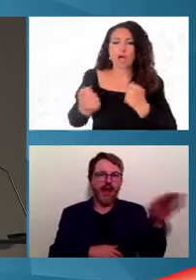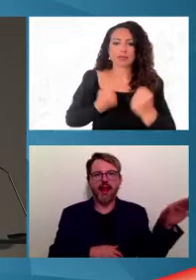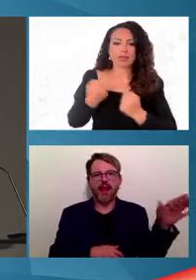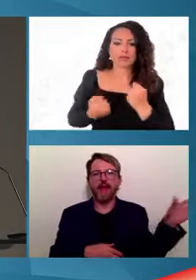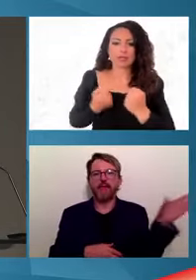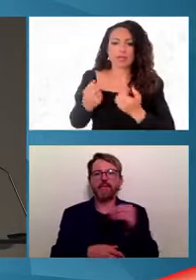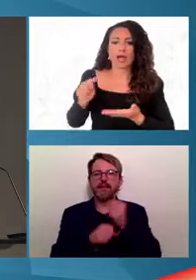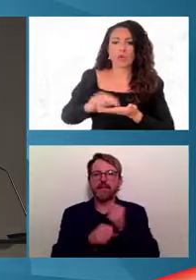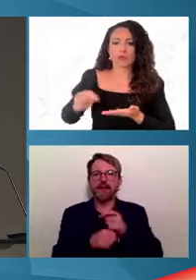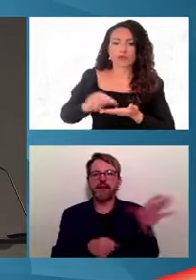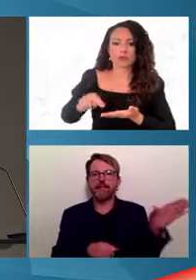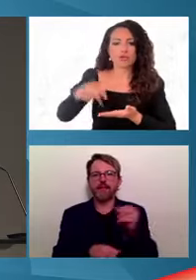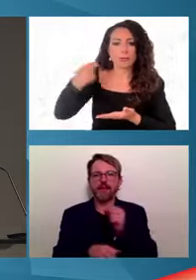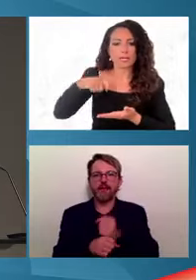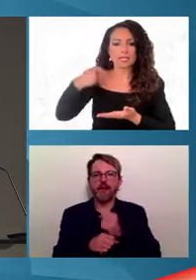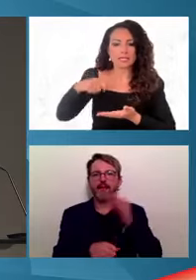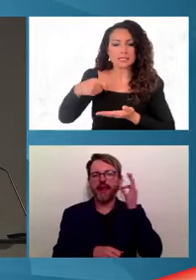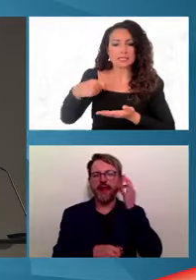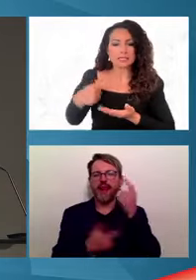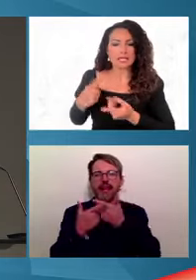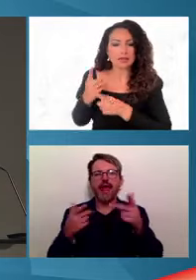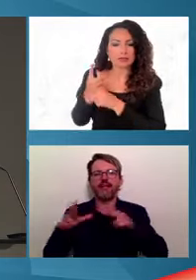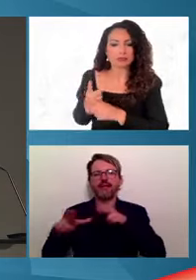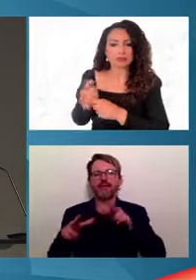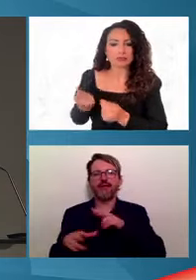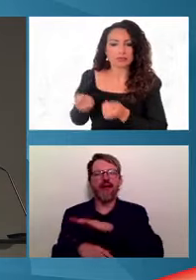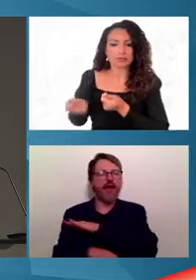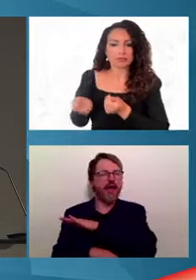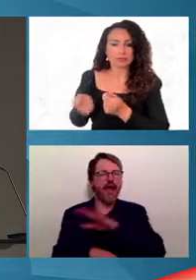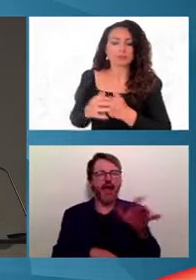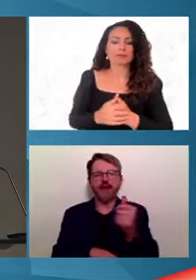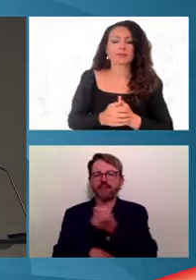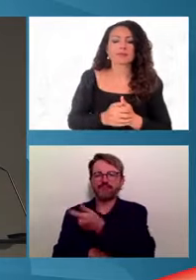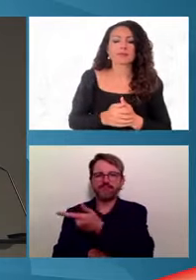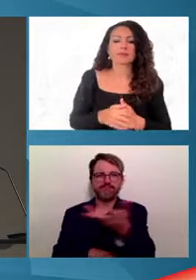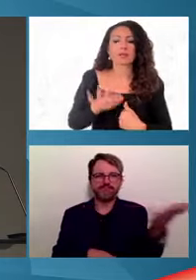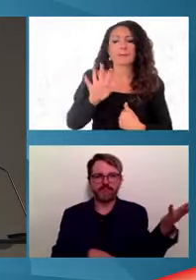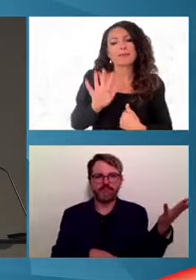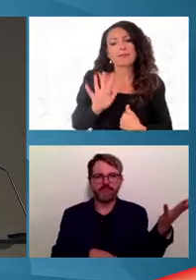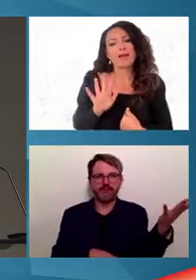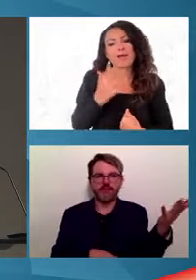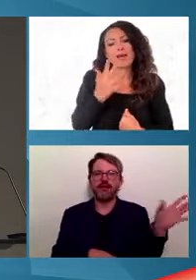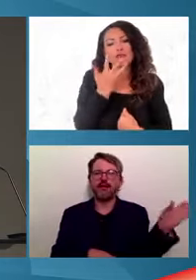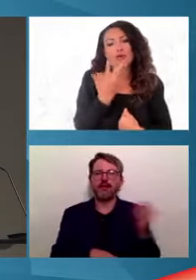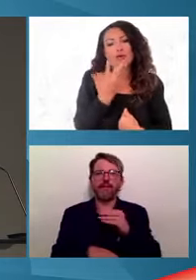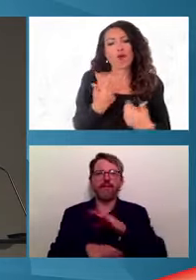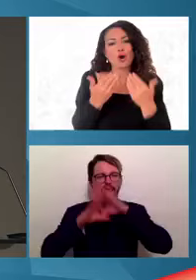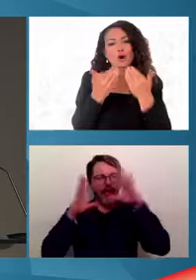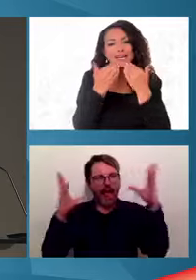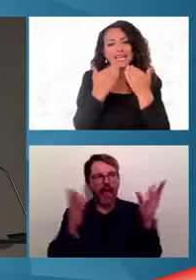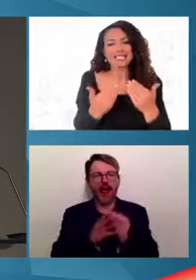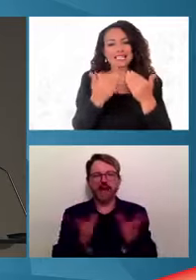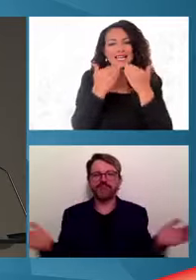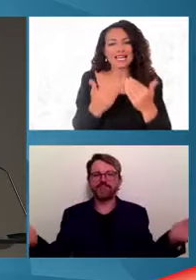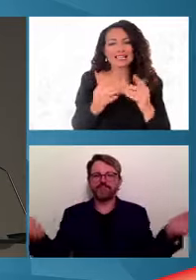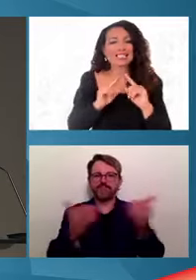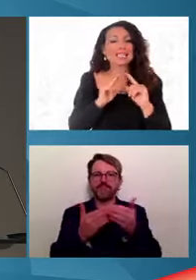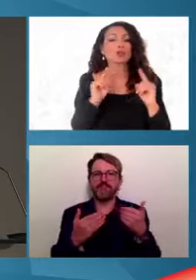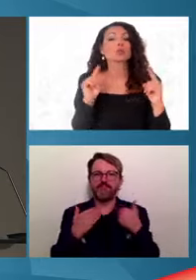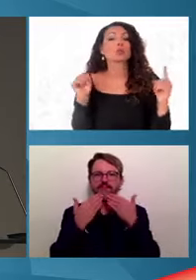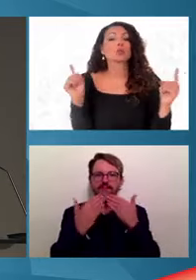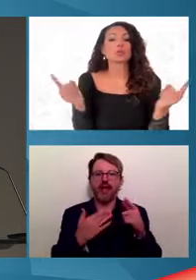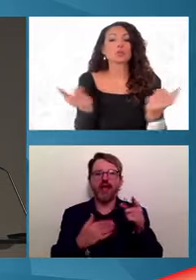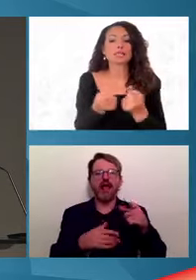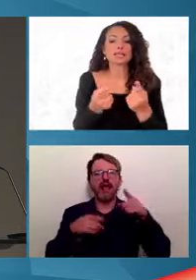Mitarbeiterinnen und Mitarbeitern der Landesverwaltung in all ihren Ausfächerungen. Damit wir wirklich hier alle mitnehmen. Ich denke, die haben sich einen